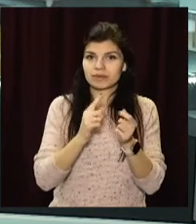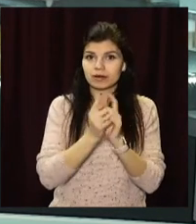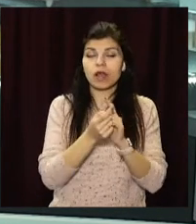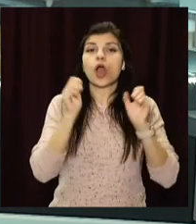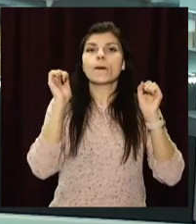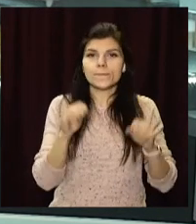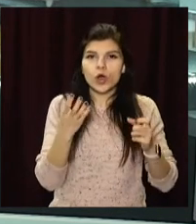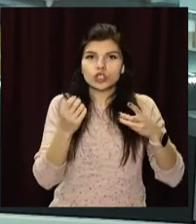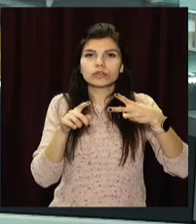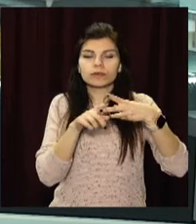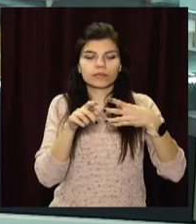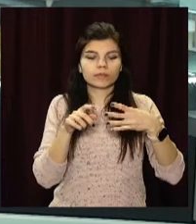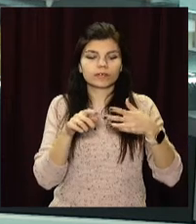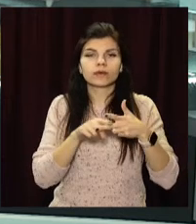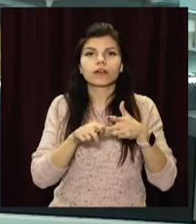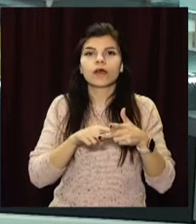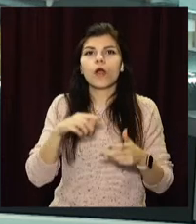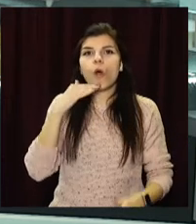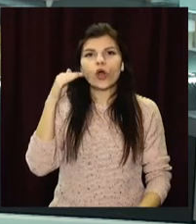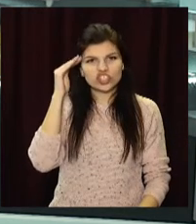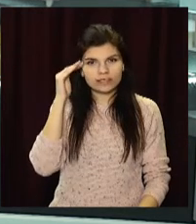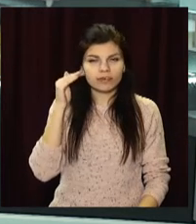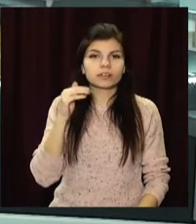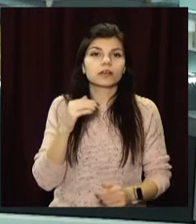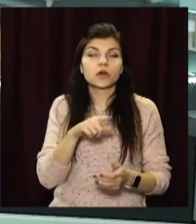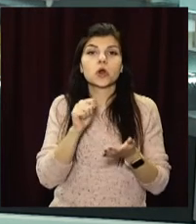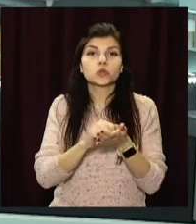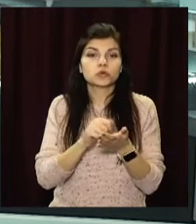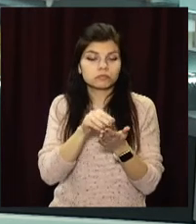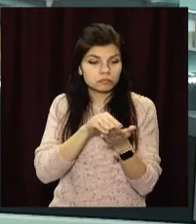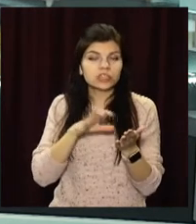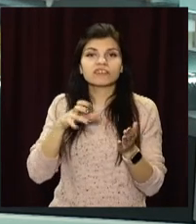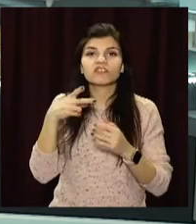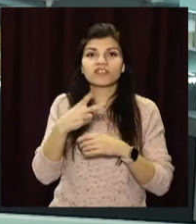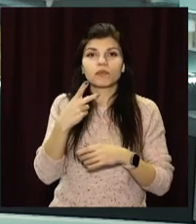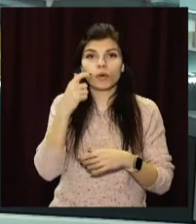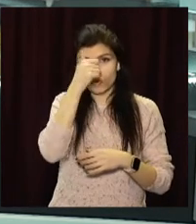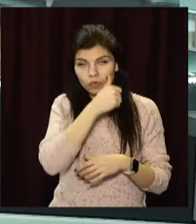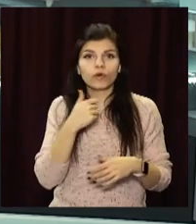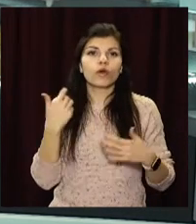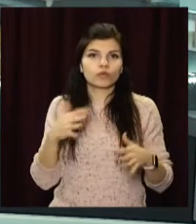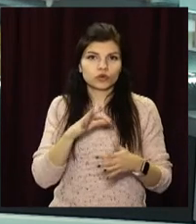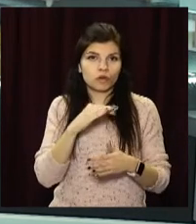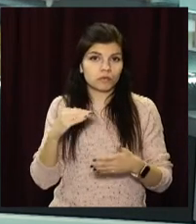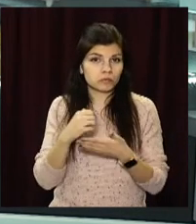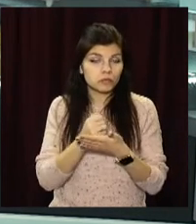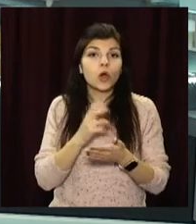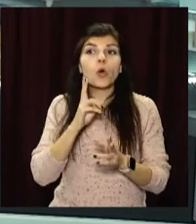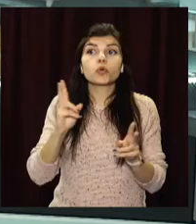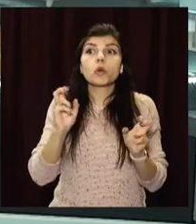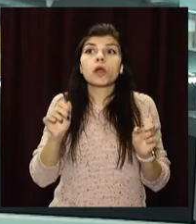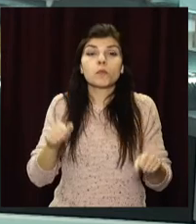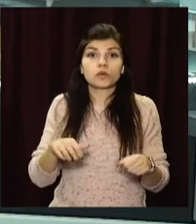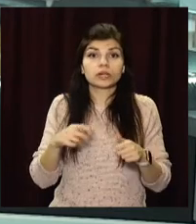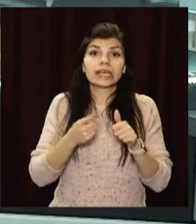матері. Відповідний законопроєкт ухвалила Верховна Рада. Документ набрав чинності з 2021 року. Хто і як зможе змінити ім'я